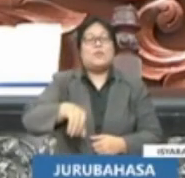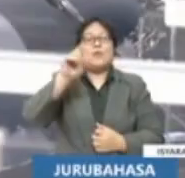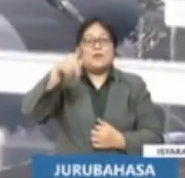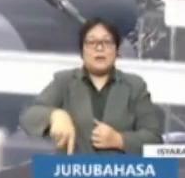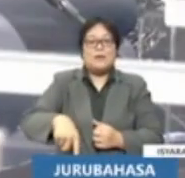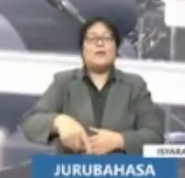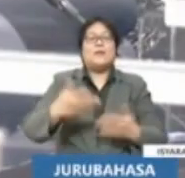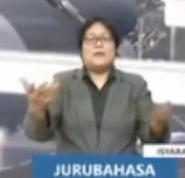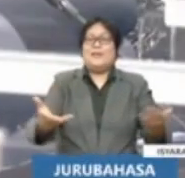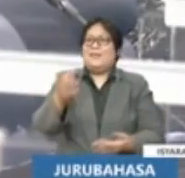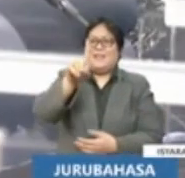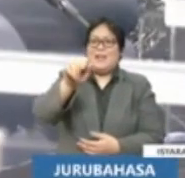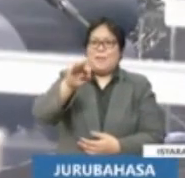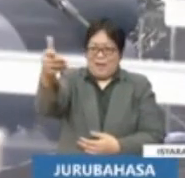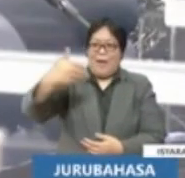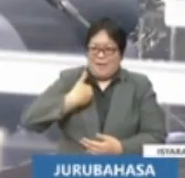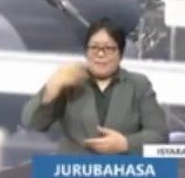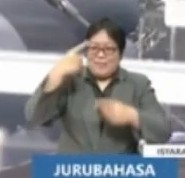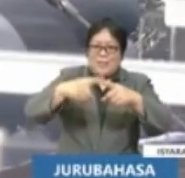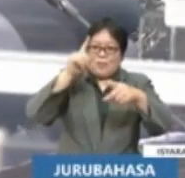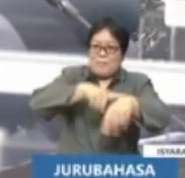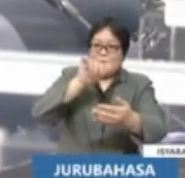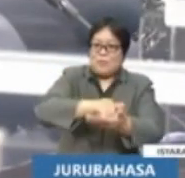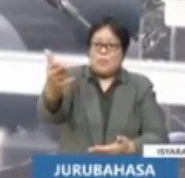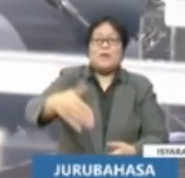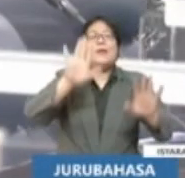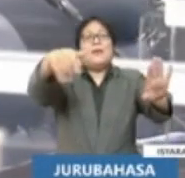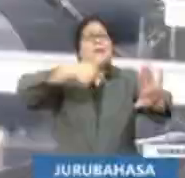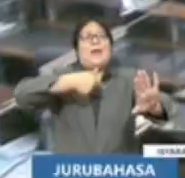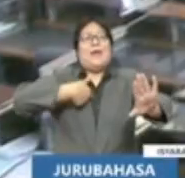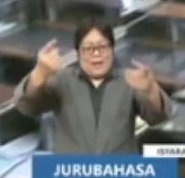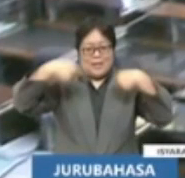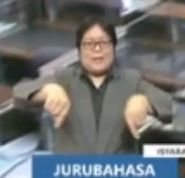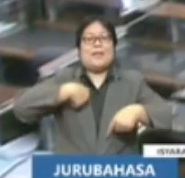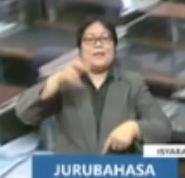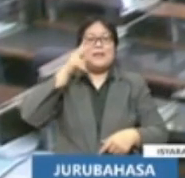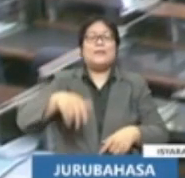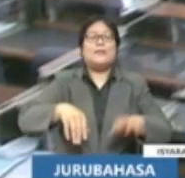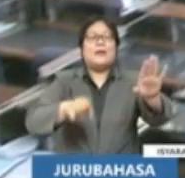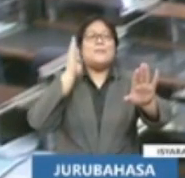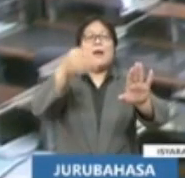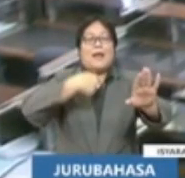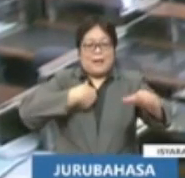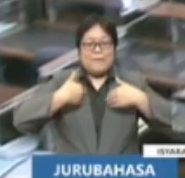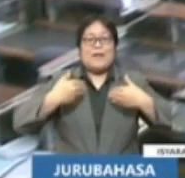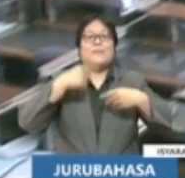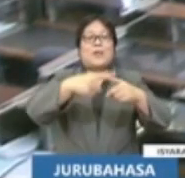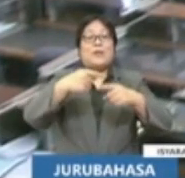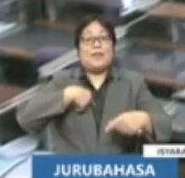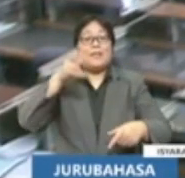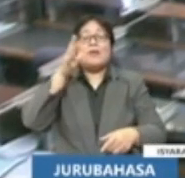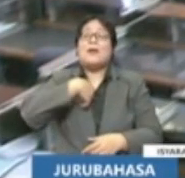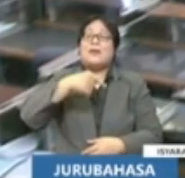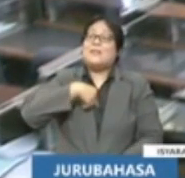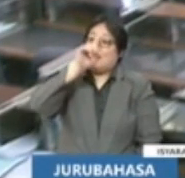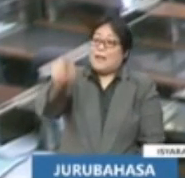Dipertua. As if Damansara were inside the Dewan. Tan Sri Speaker, saya hadir. Saya mendengar. Ya. Baling, saya ada dalam Dewan. Saya ada. Saya mendengar.